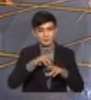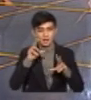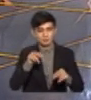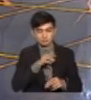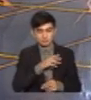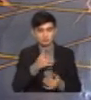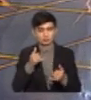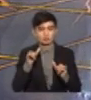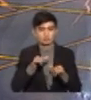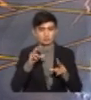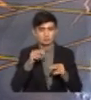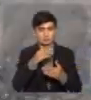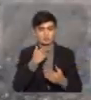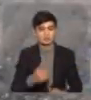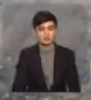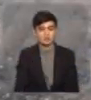дейді.